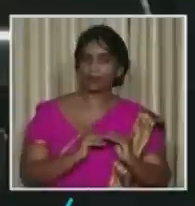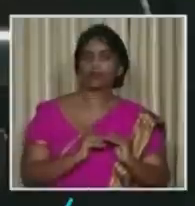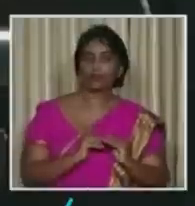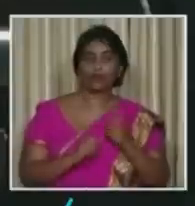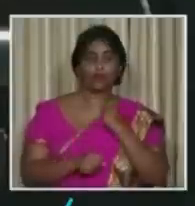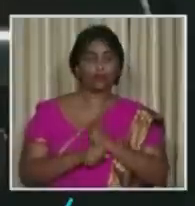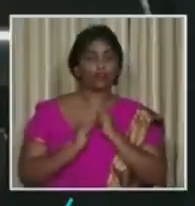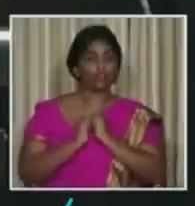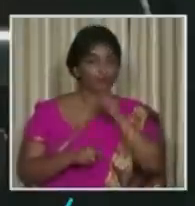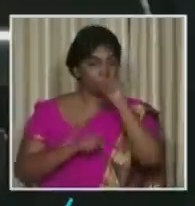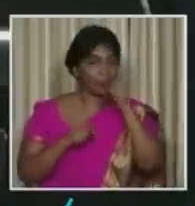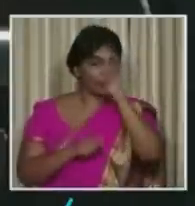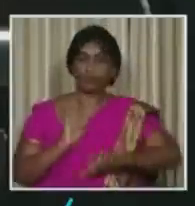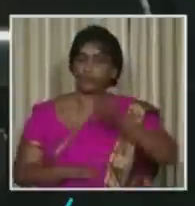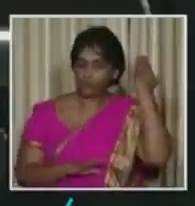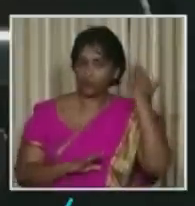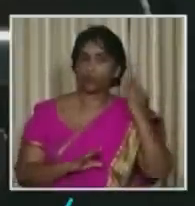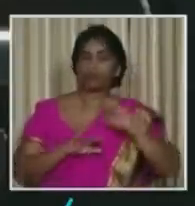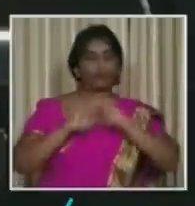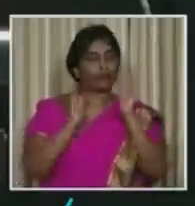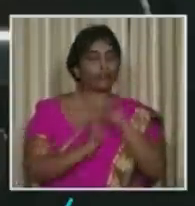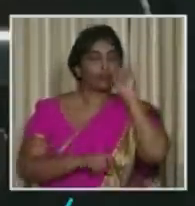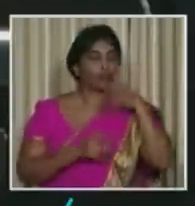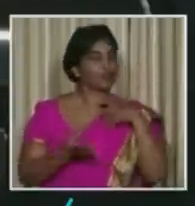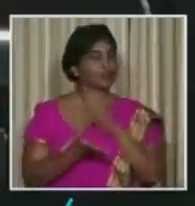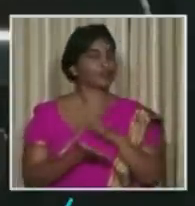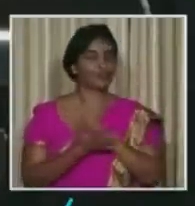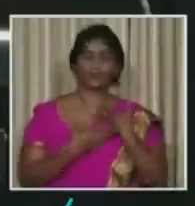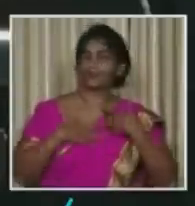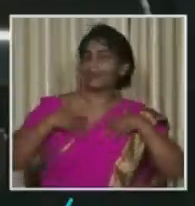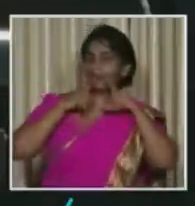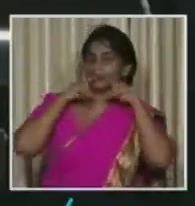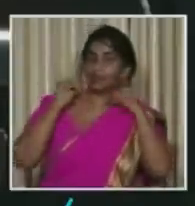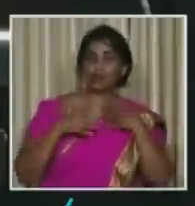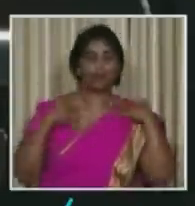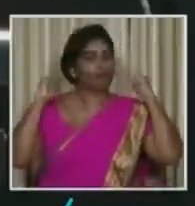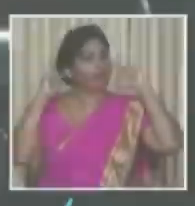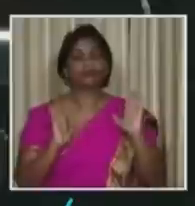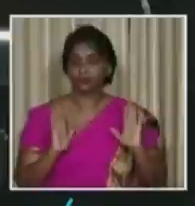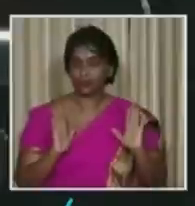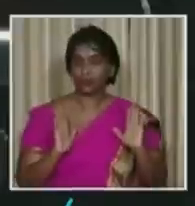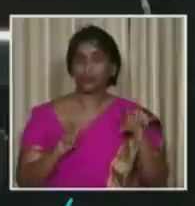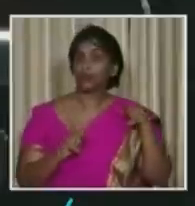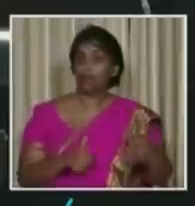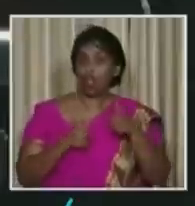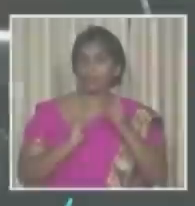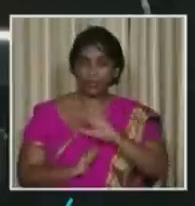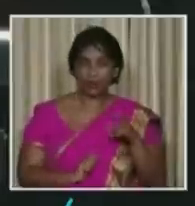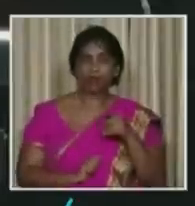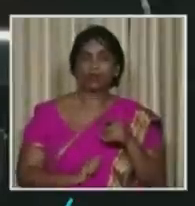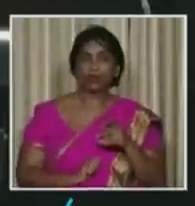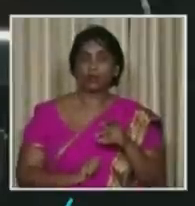ඕන, රාජ්‍ය සේවකයන්ගේ වැටුප් වැඩි වෙන්න ඕන, සම්පූර්ණ ජනතාව සතුටින් සිනාමිසු මූණෙන් ඉන්න ඕන, සුඛිත මුදිත වෙලා තියෙන්න ඕන. මේක හොඳ වැඩ පිළිවෙල